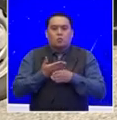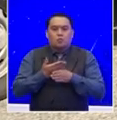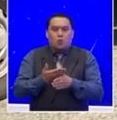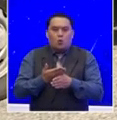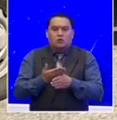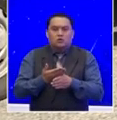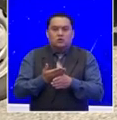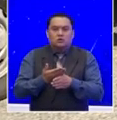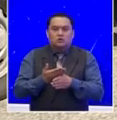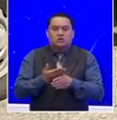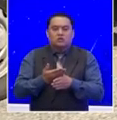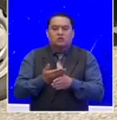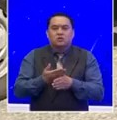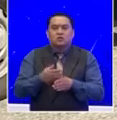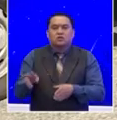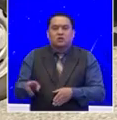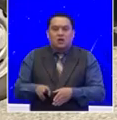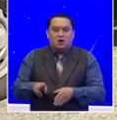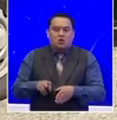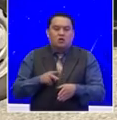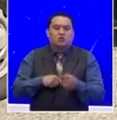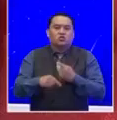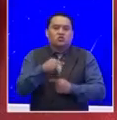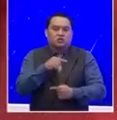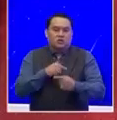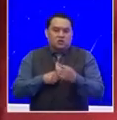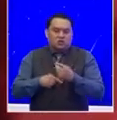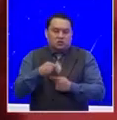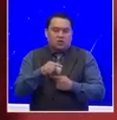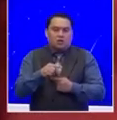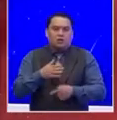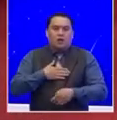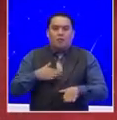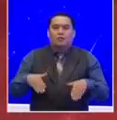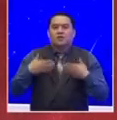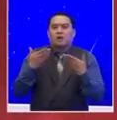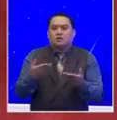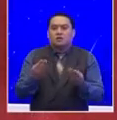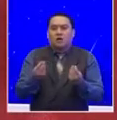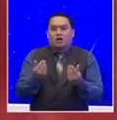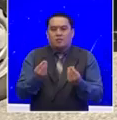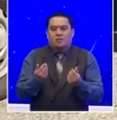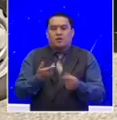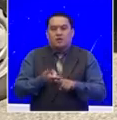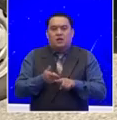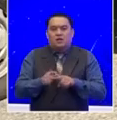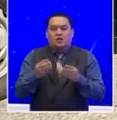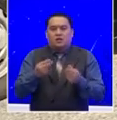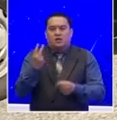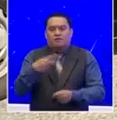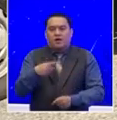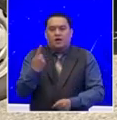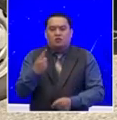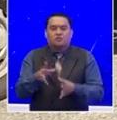помощь от совета директоров деловых женщин, которые нам предоставили деньги, и мы на эти деньги купили